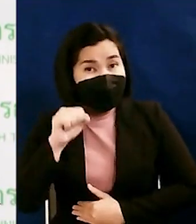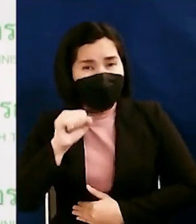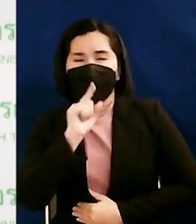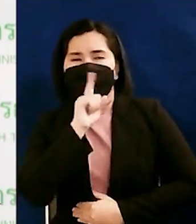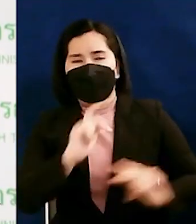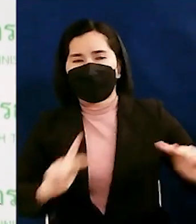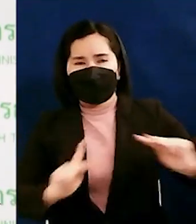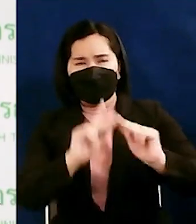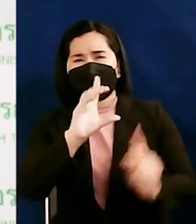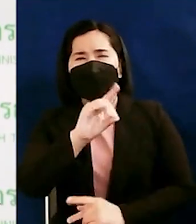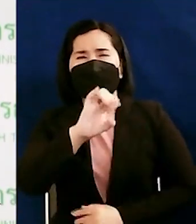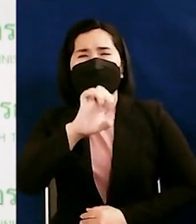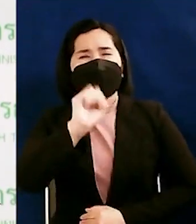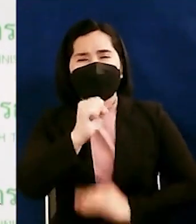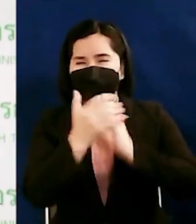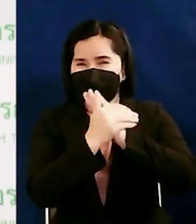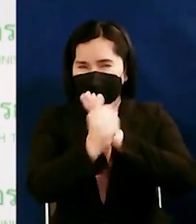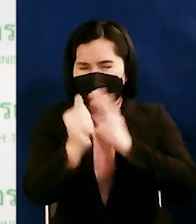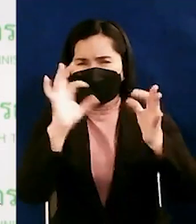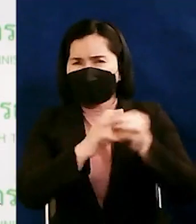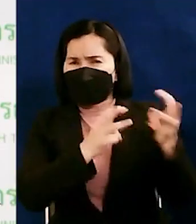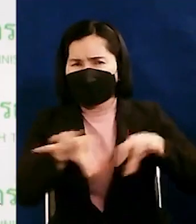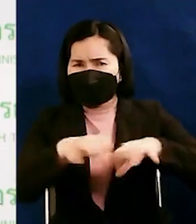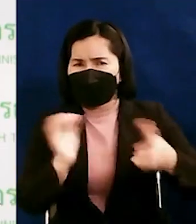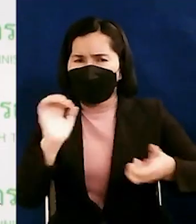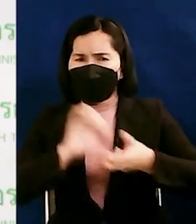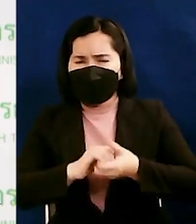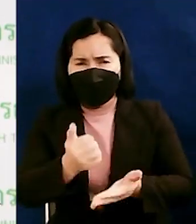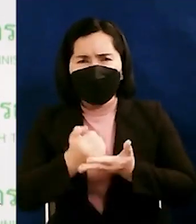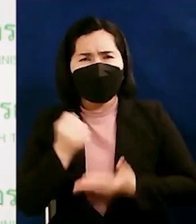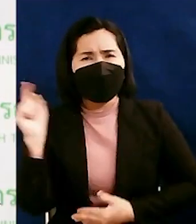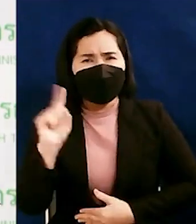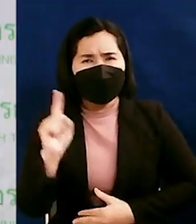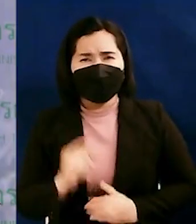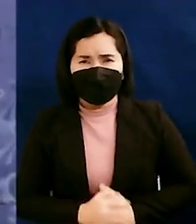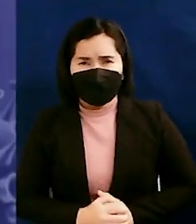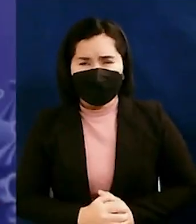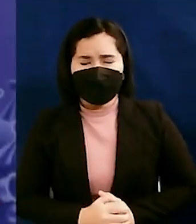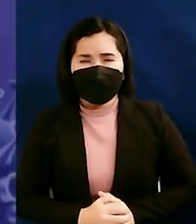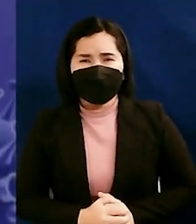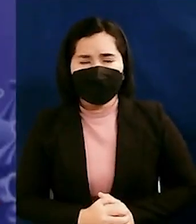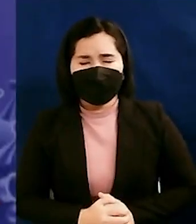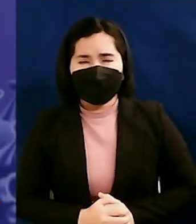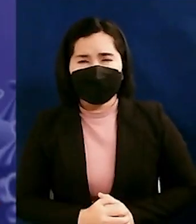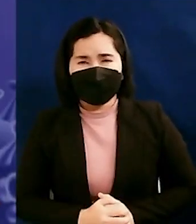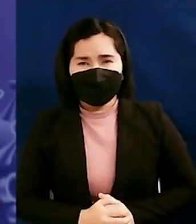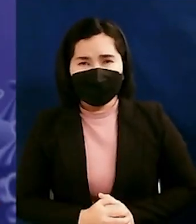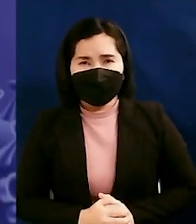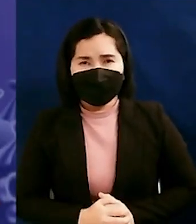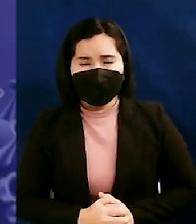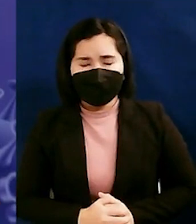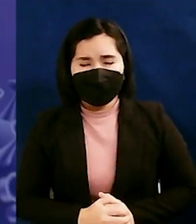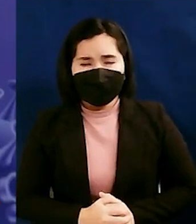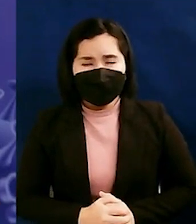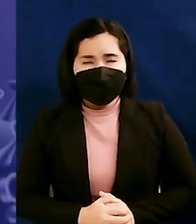คะซึ่งต้องถือว่าเป็นมือโปรทางด้านนี้จะเข้ามาช่วยเราได้อย่างไรไหมคะ ครับศูนย์นี้จะเป็นศูนย์ที่มีความเชื่อมโยงจ